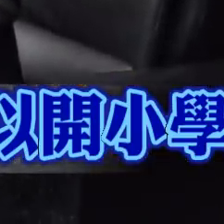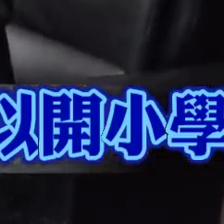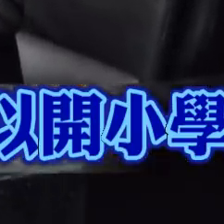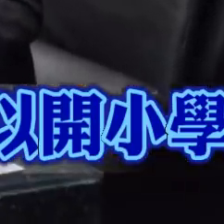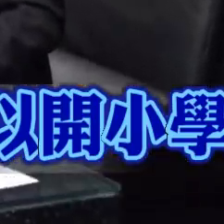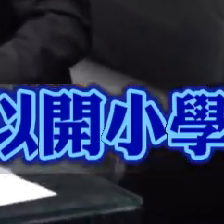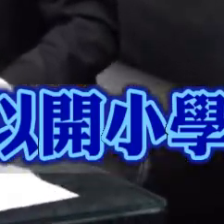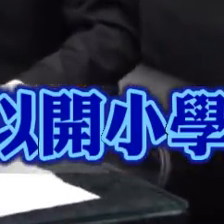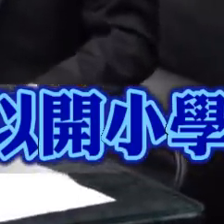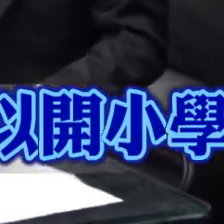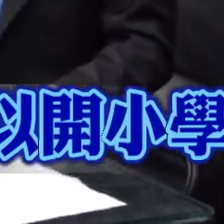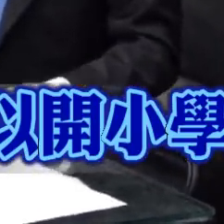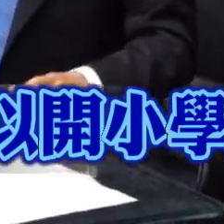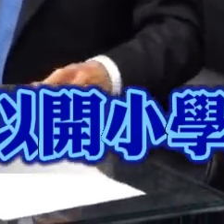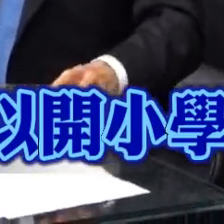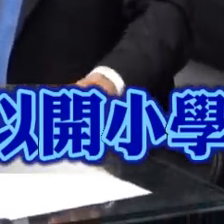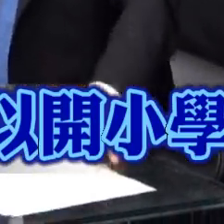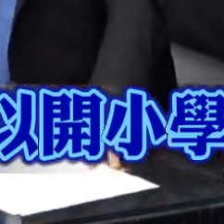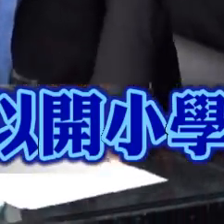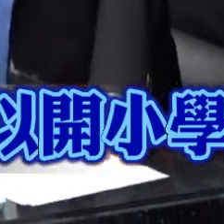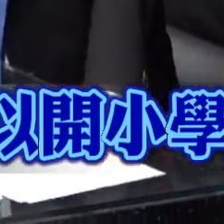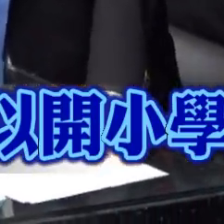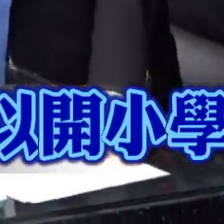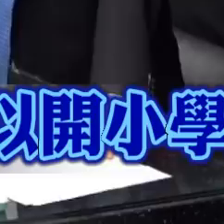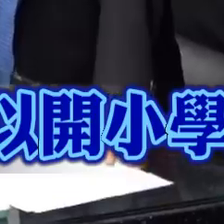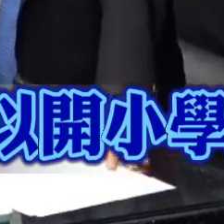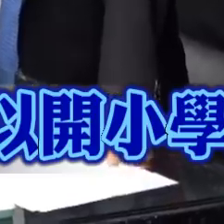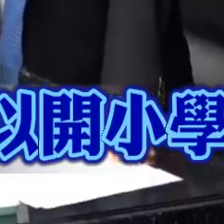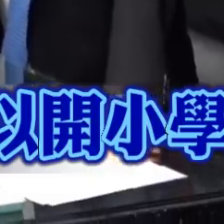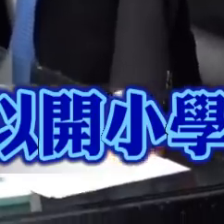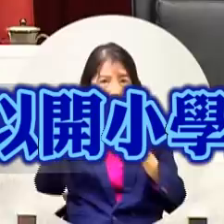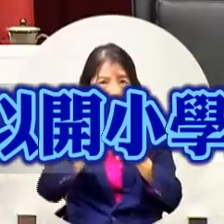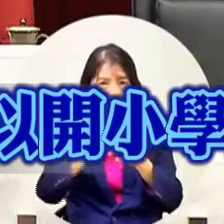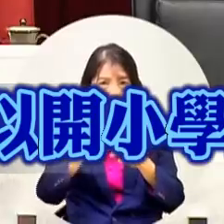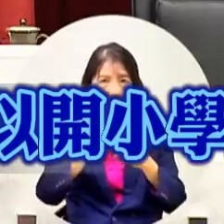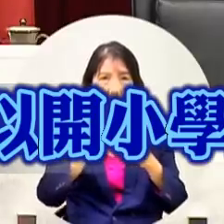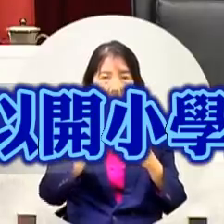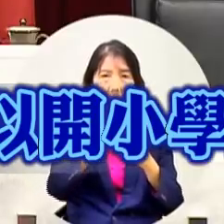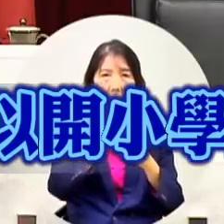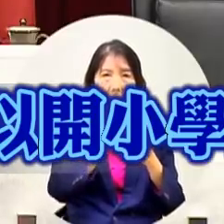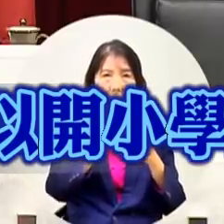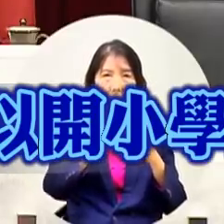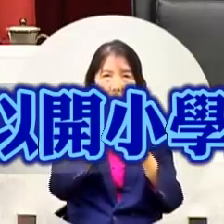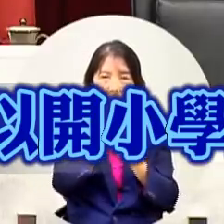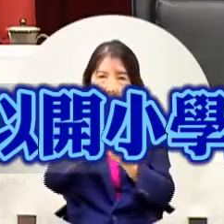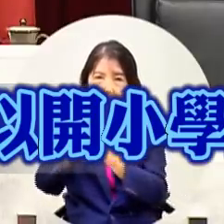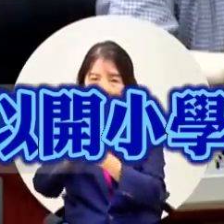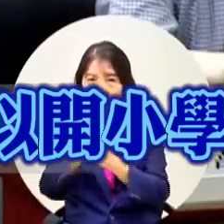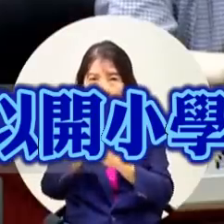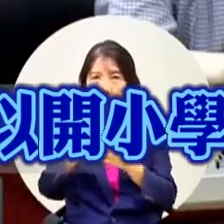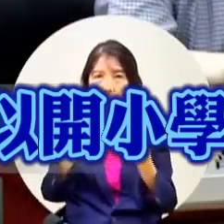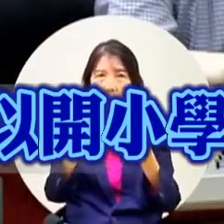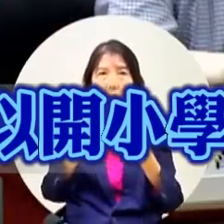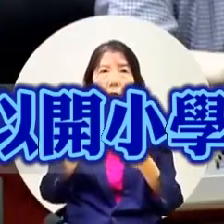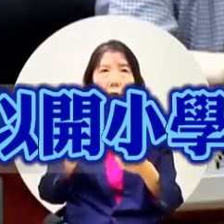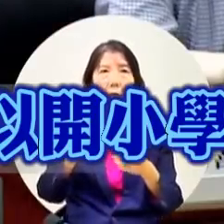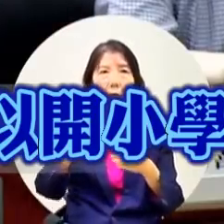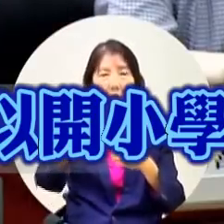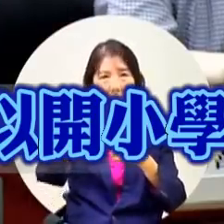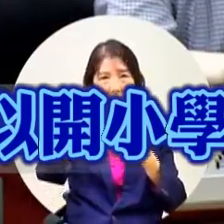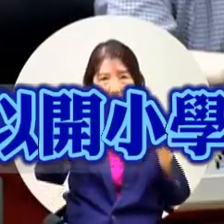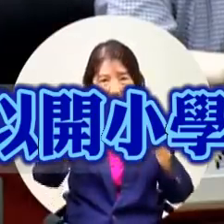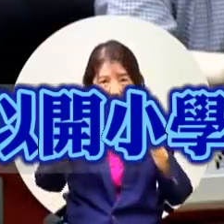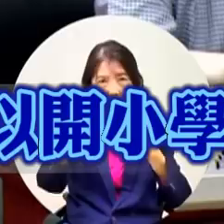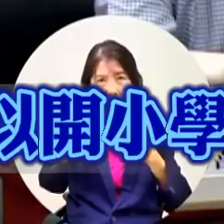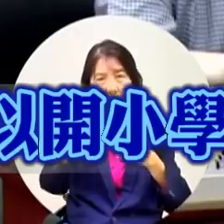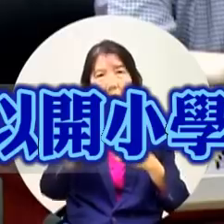间的协商，您就会当录音录影啊，偷录音录影啊，您这种 我没有录音，你不要指控我影射我录音，我没 有 录音。 指控